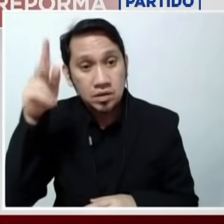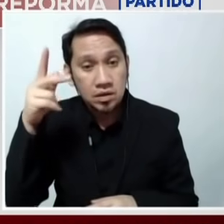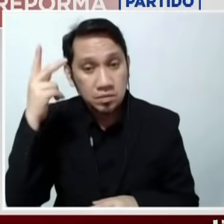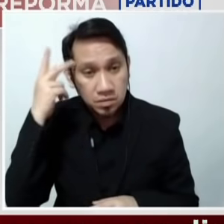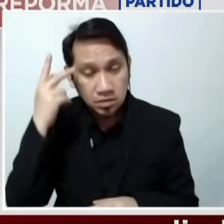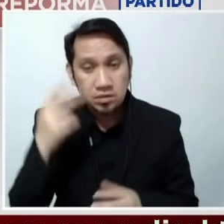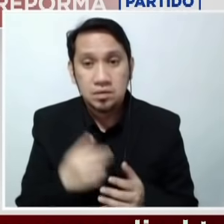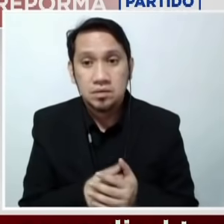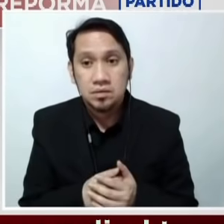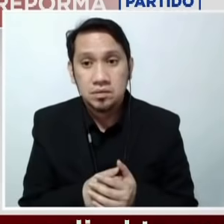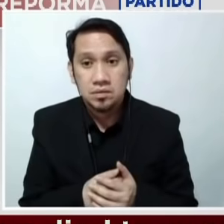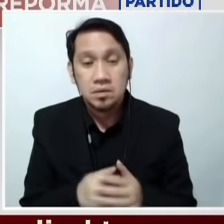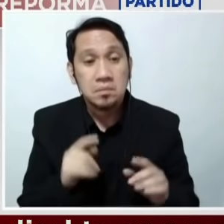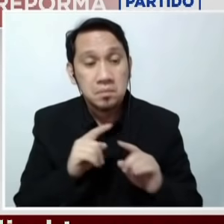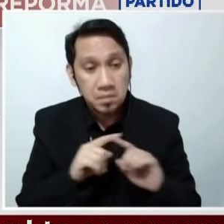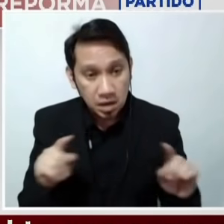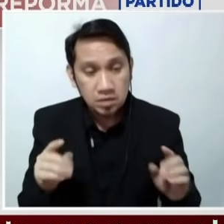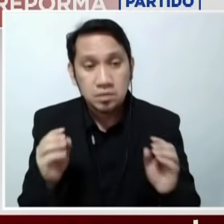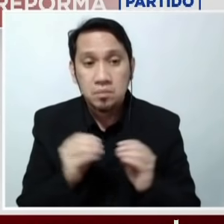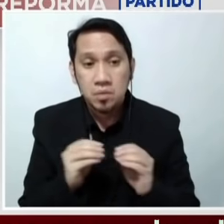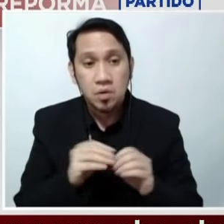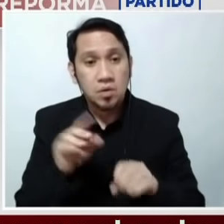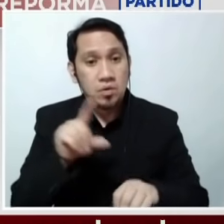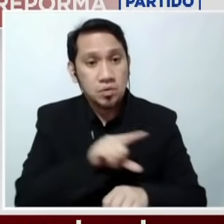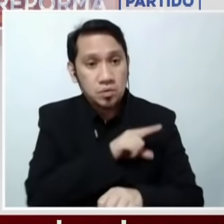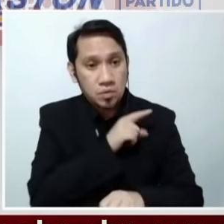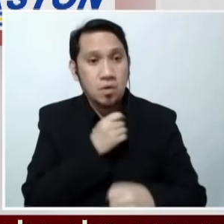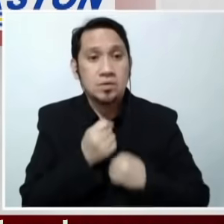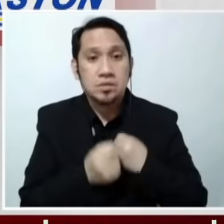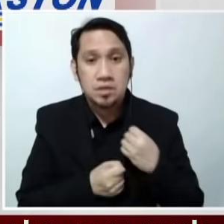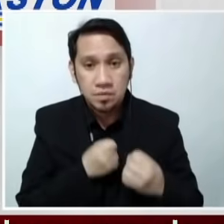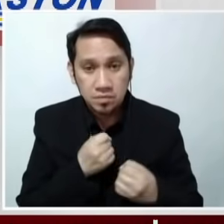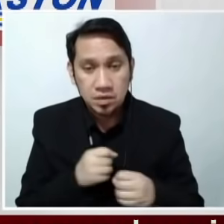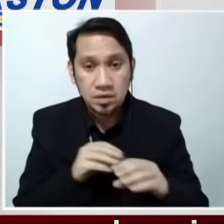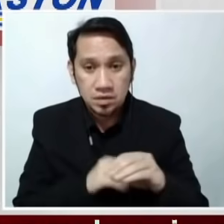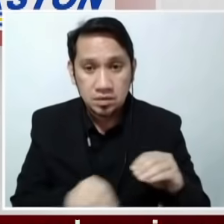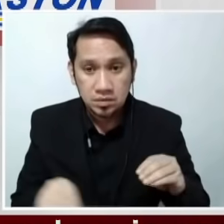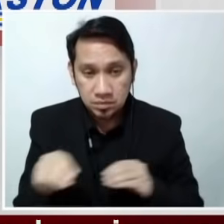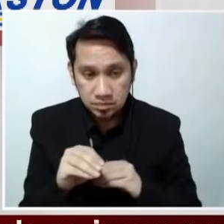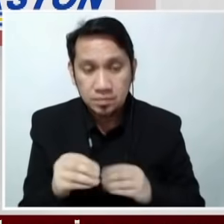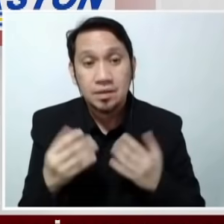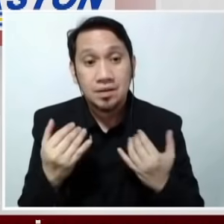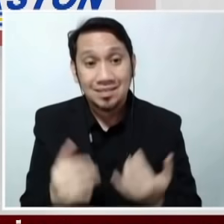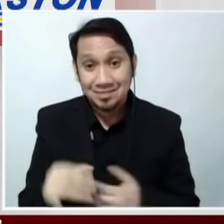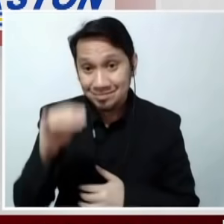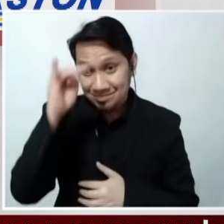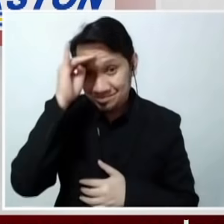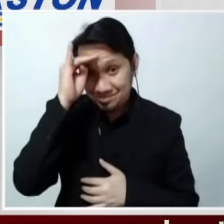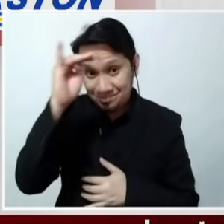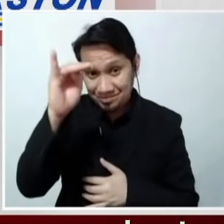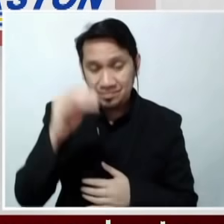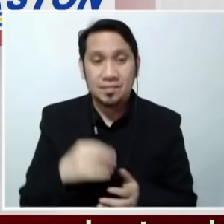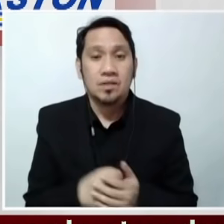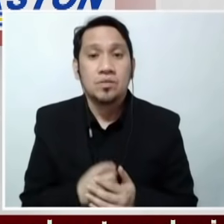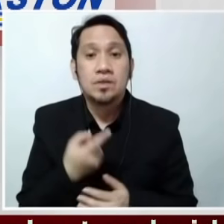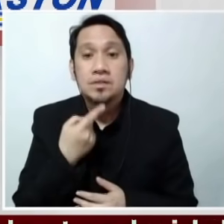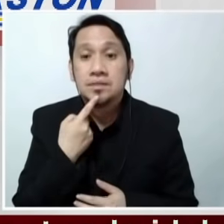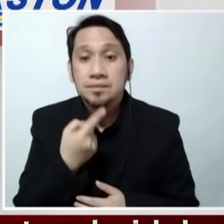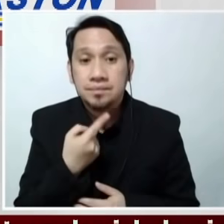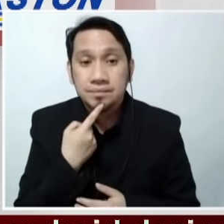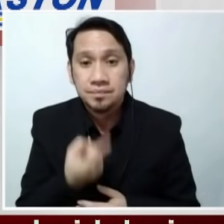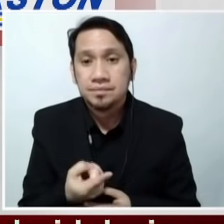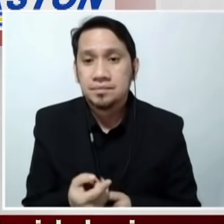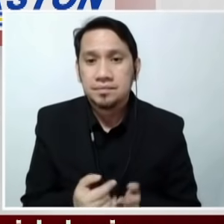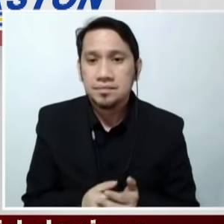mas mahabang panahong pagdurusa naman ang kapalit nito. Si Mayor Isko Moreno ng Aksyon Demokratiko hindi